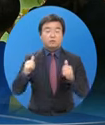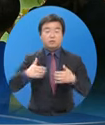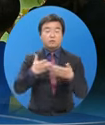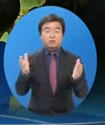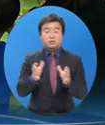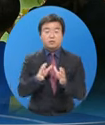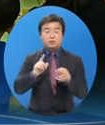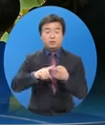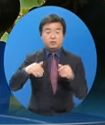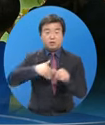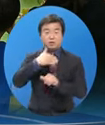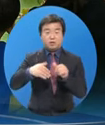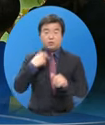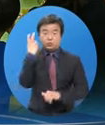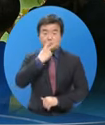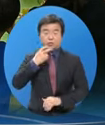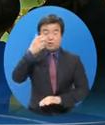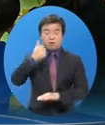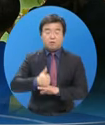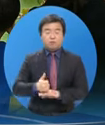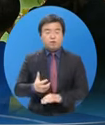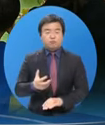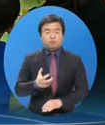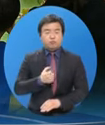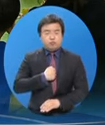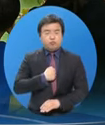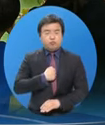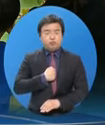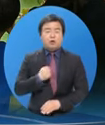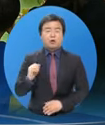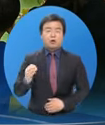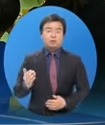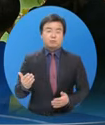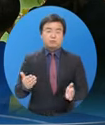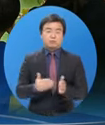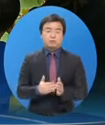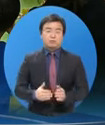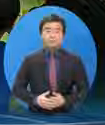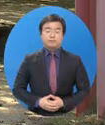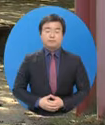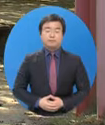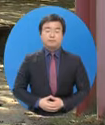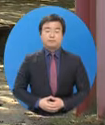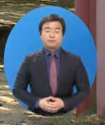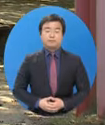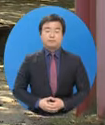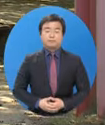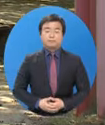현황을 조사했는데 그 결과가 충격적입니다. 박용필 기자가 보도합니다.